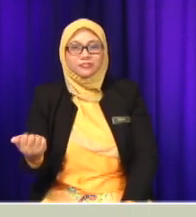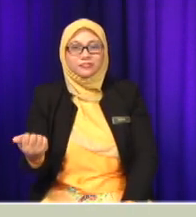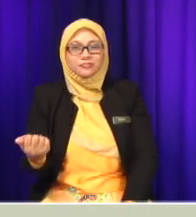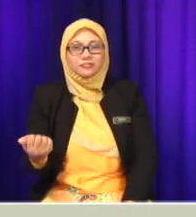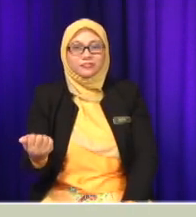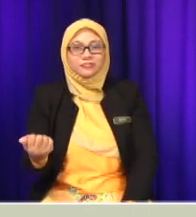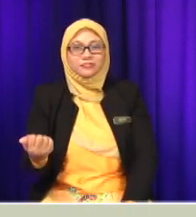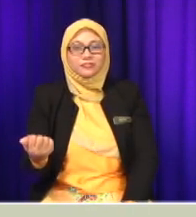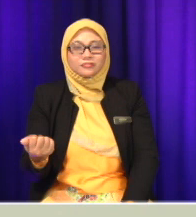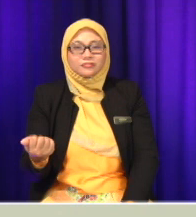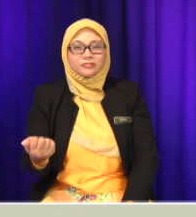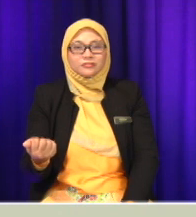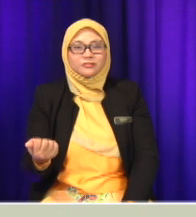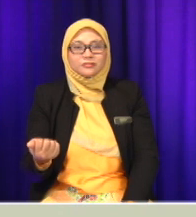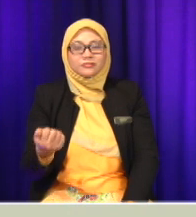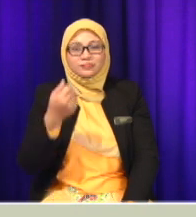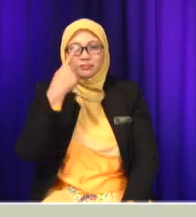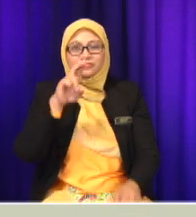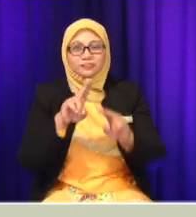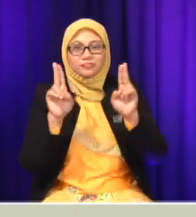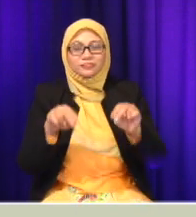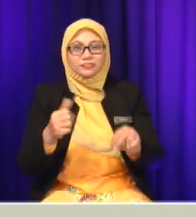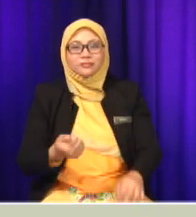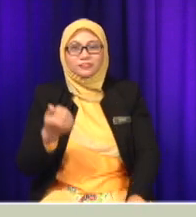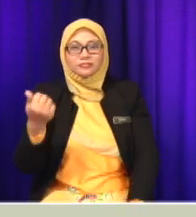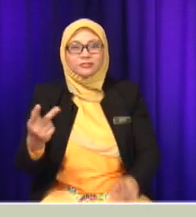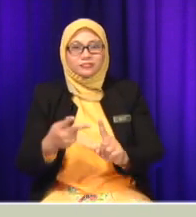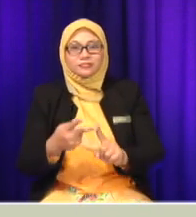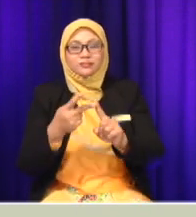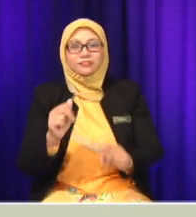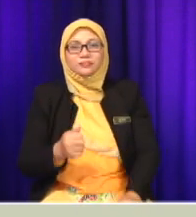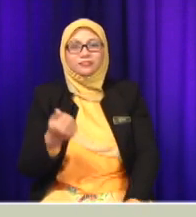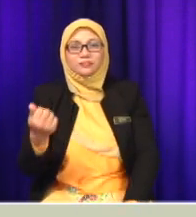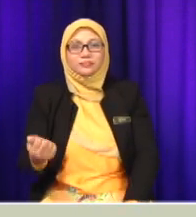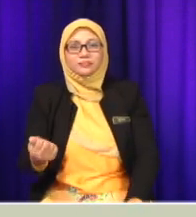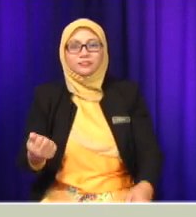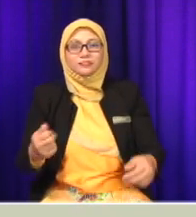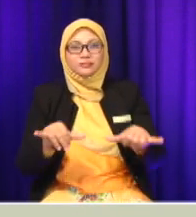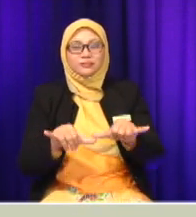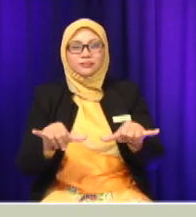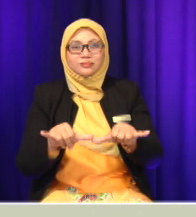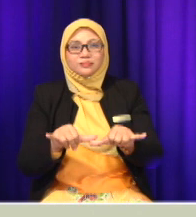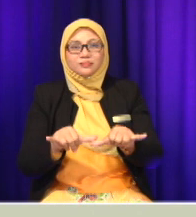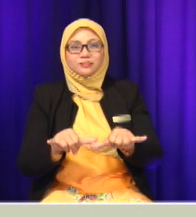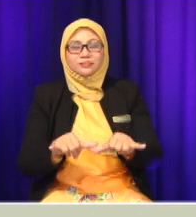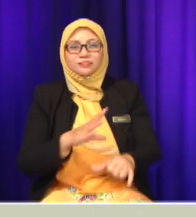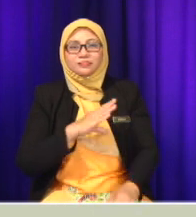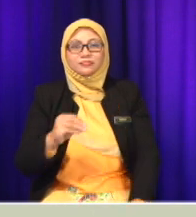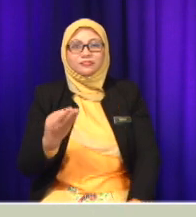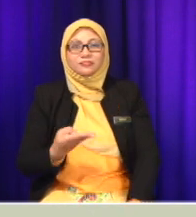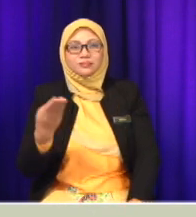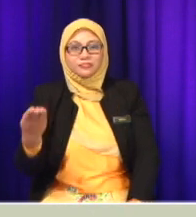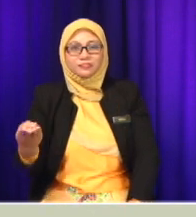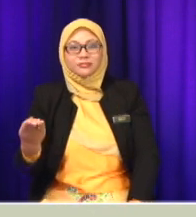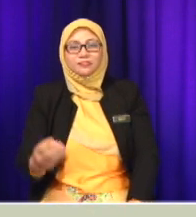untuk mengukur dan juga alat khas selain pada tu kita ada satu yang dipanggil sebagai bahan dalam kerja untuk merombak rawat bahagian